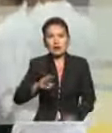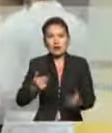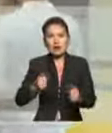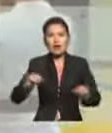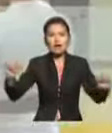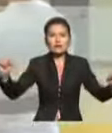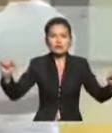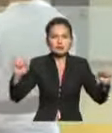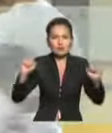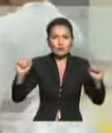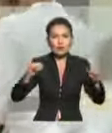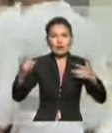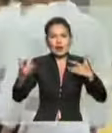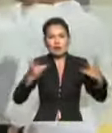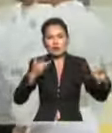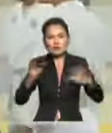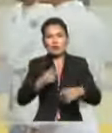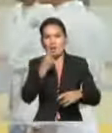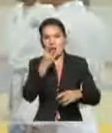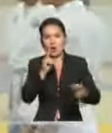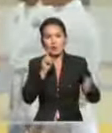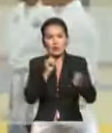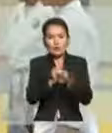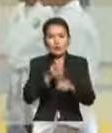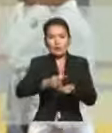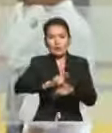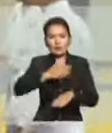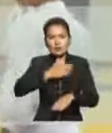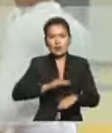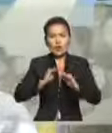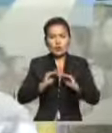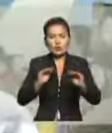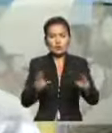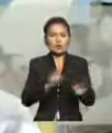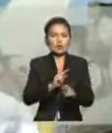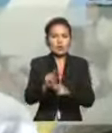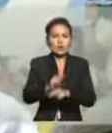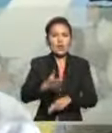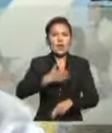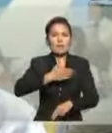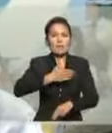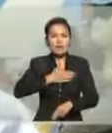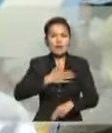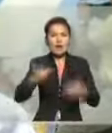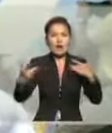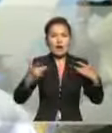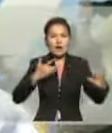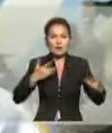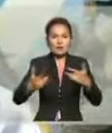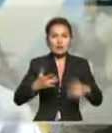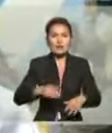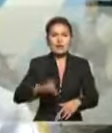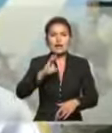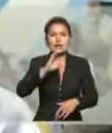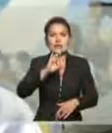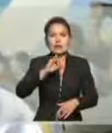көрсетіп, біз өзіміздің оқушыларымызға көрсетеміз оны. Соның бәрін үйреніп. Мен актер Стивен